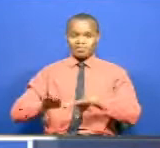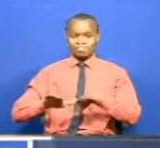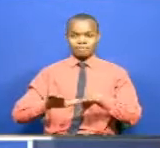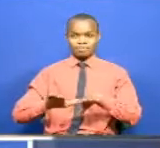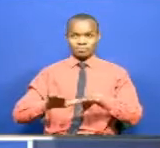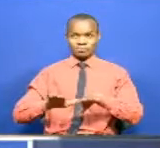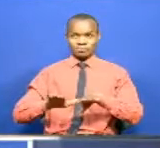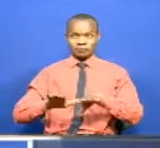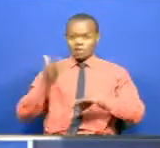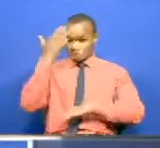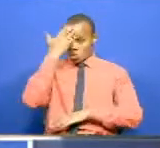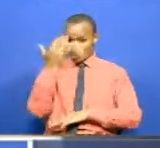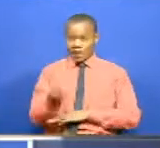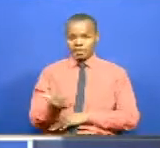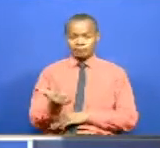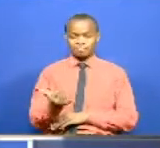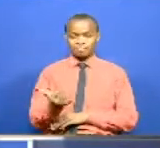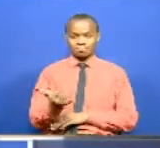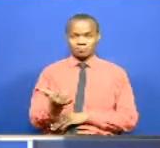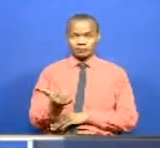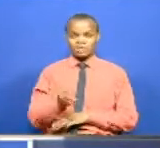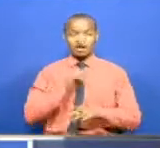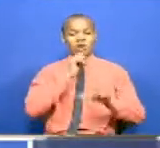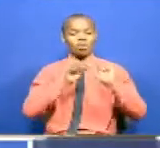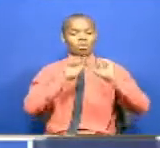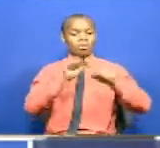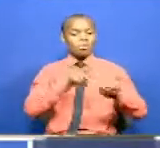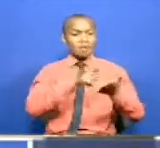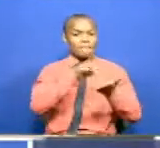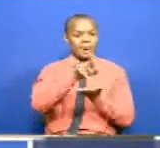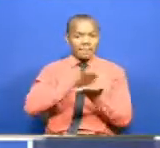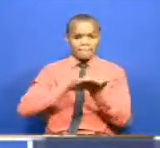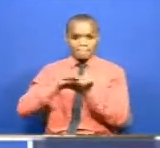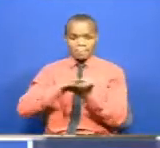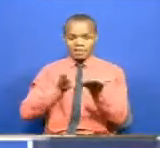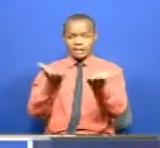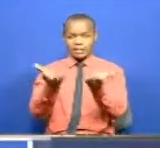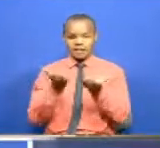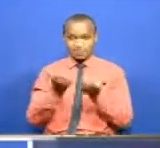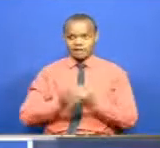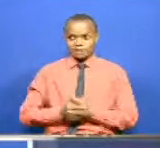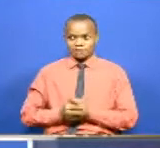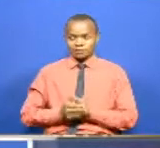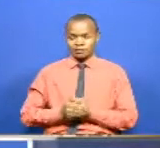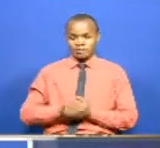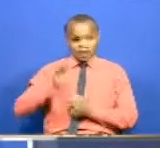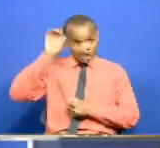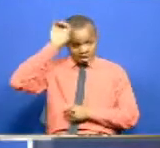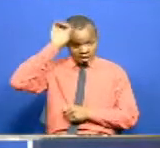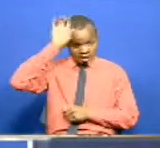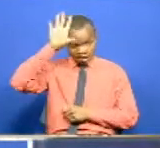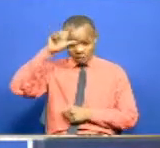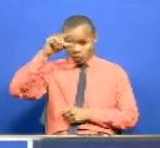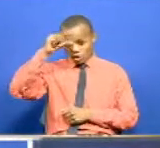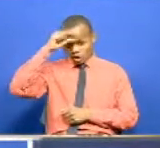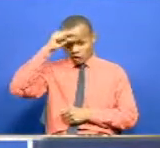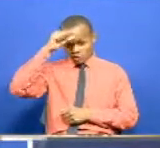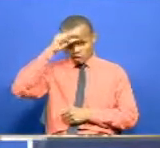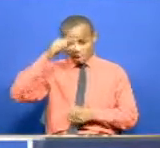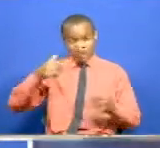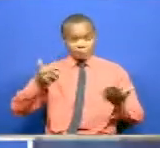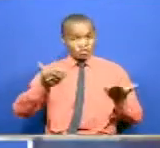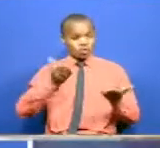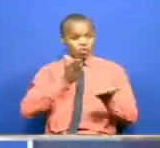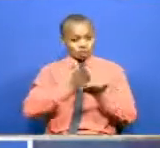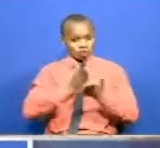they are unable to meet their basic needs. We have established that the county Kiambu government had sufficient